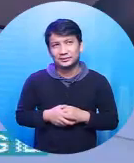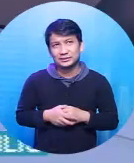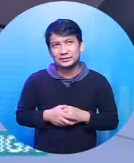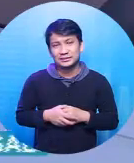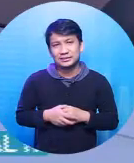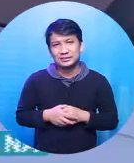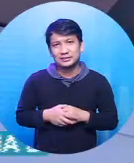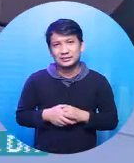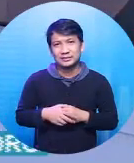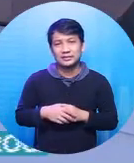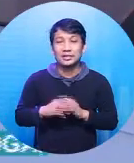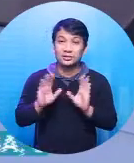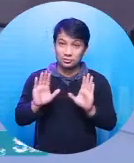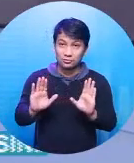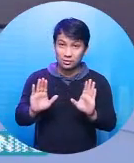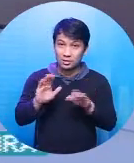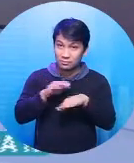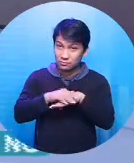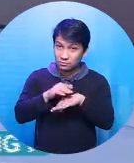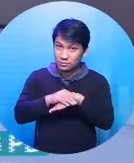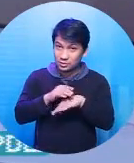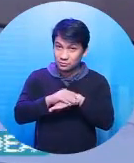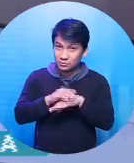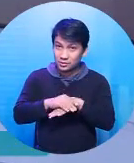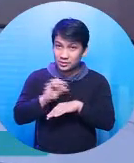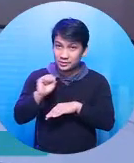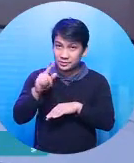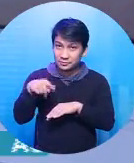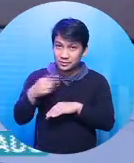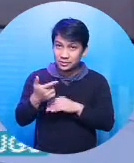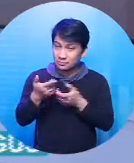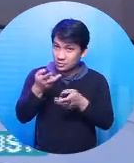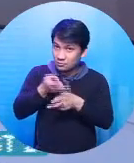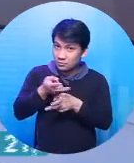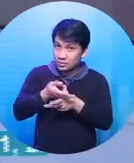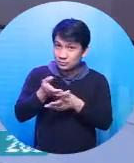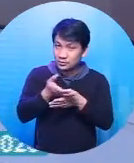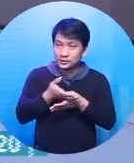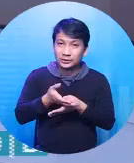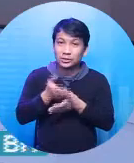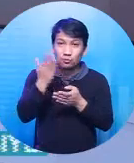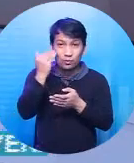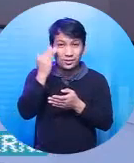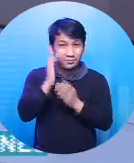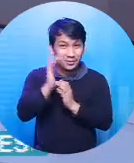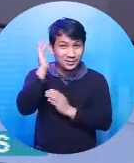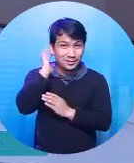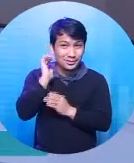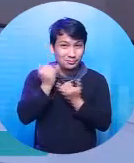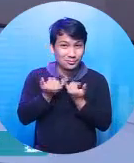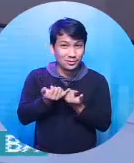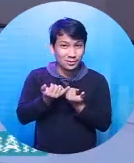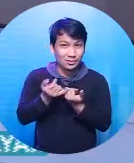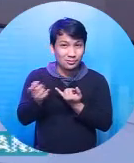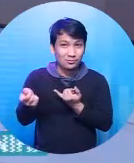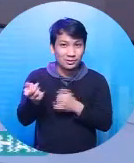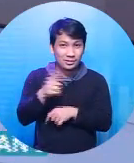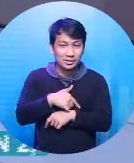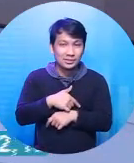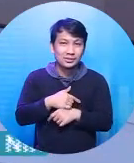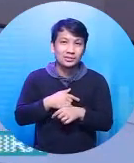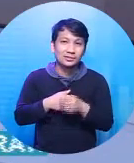Ito po ay SPG. Patnubay po sa lahat ng mga manonood. Napakasayalan po itong usaping ito.